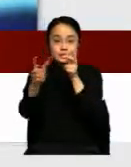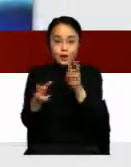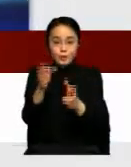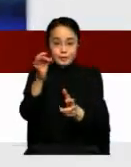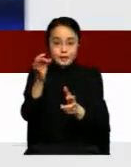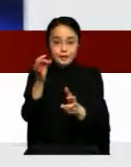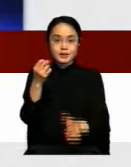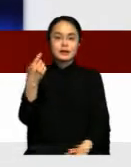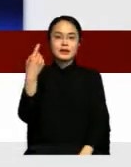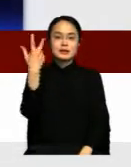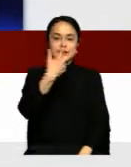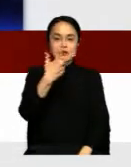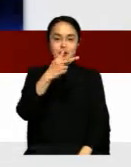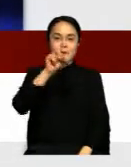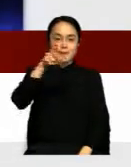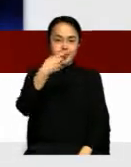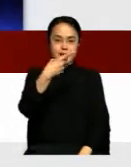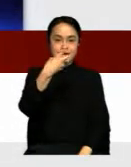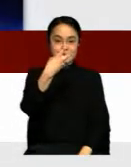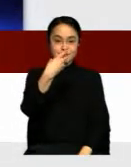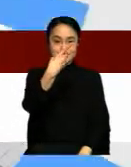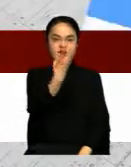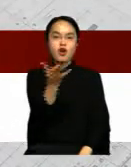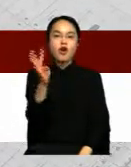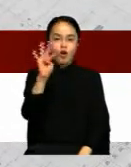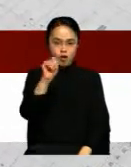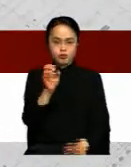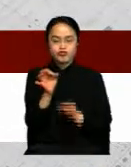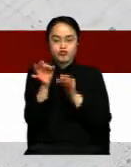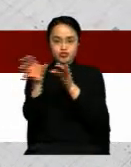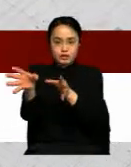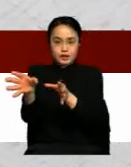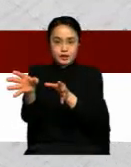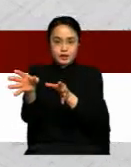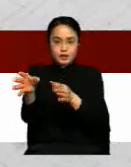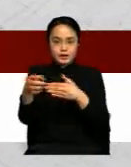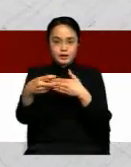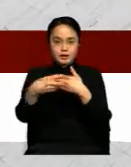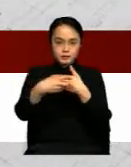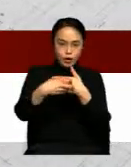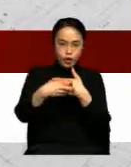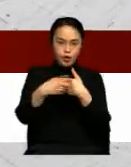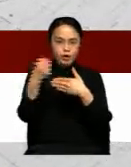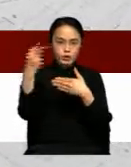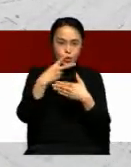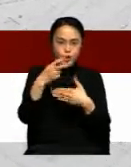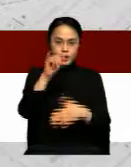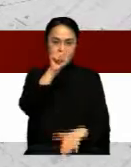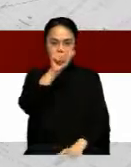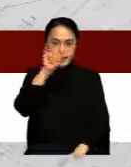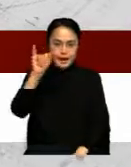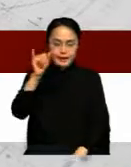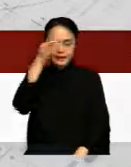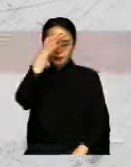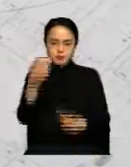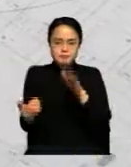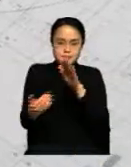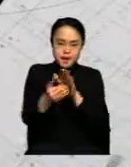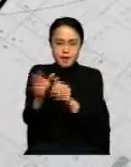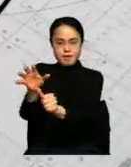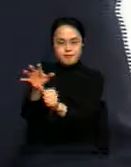1억원 가상현실과 자율주행 융합 의류 등 사자 산업 관련 국내외 기업을 발굴에 유치할